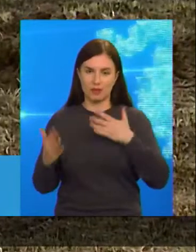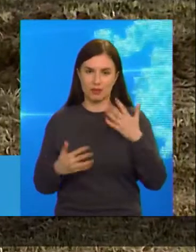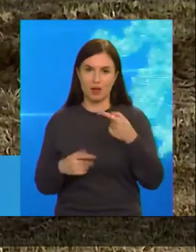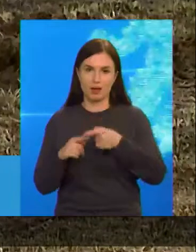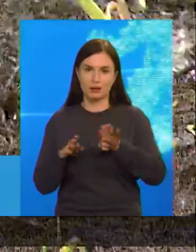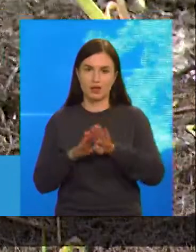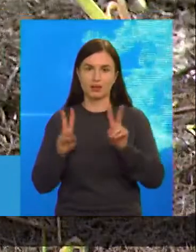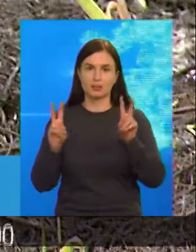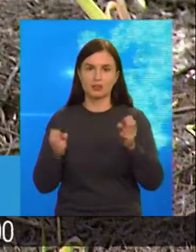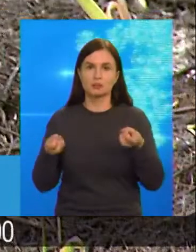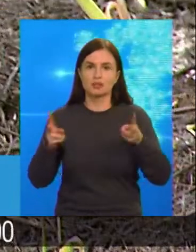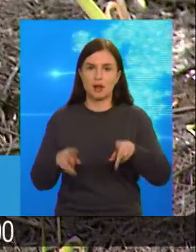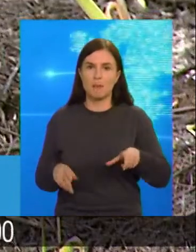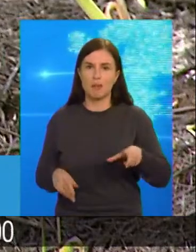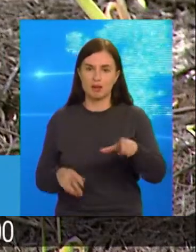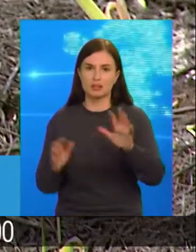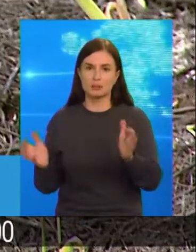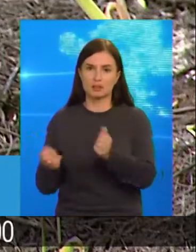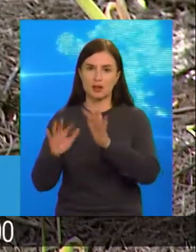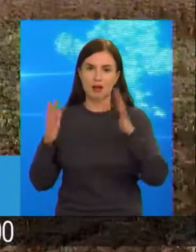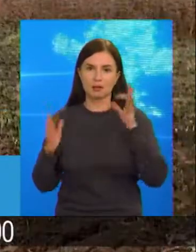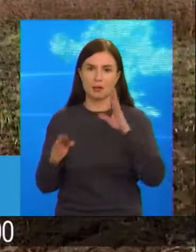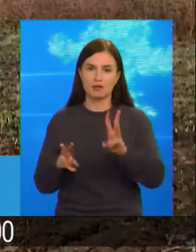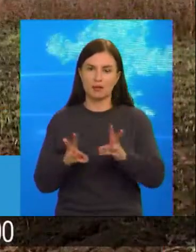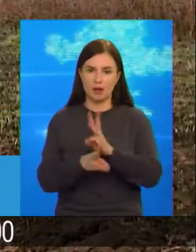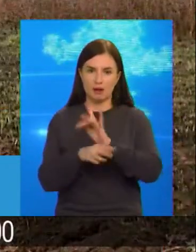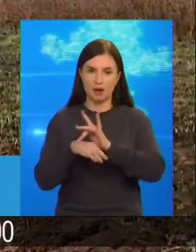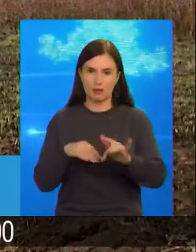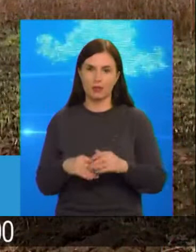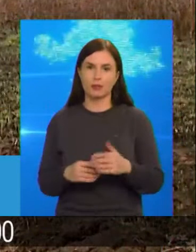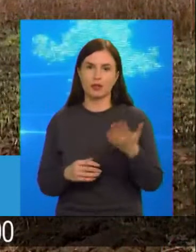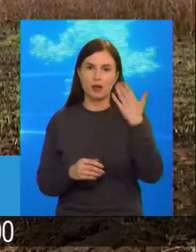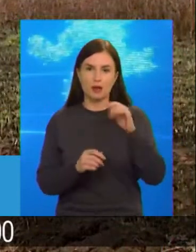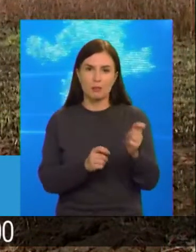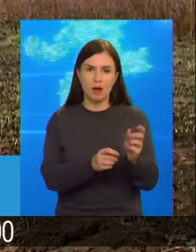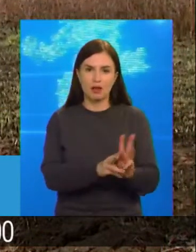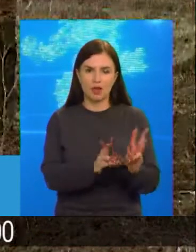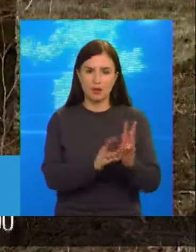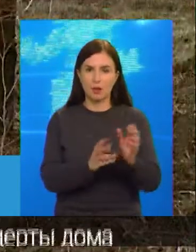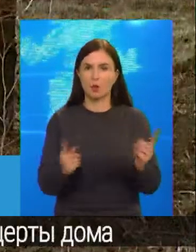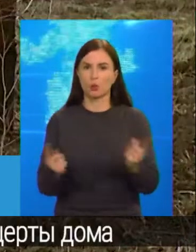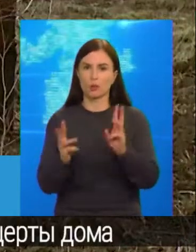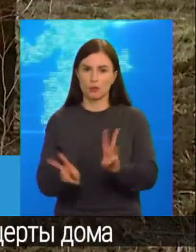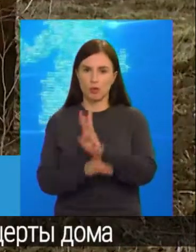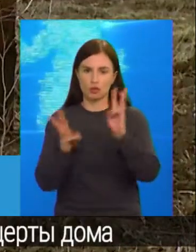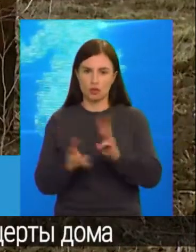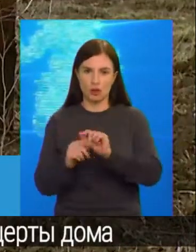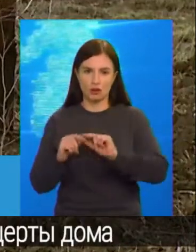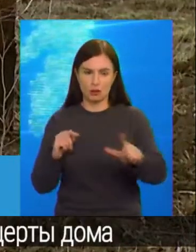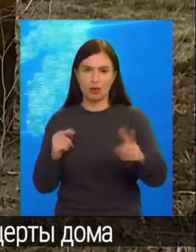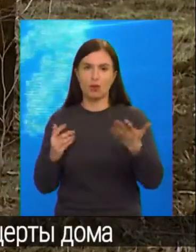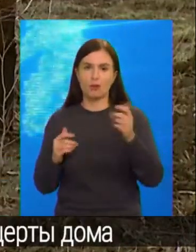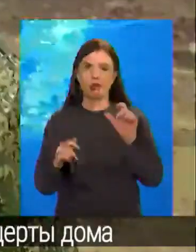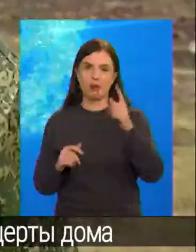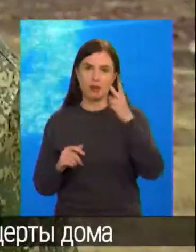называемая минполоса и спасла лес от выгорания. Неделю назад от маленького очага здесь разгорелся крупный пожар. Лесники первыми бросились на